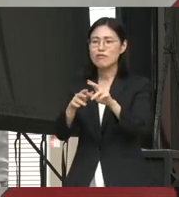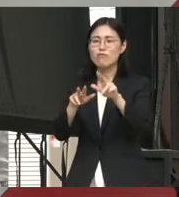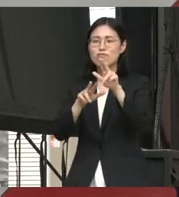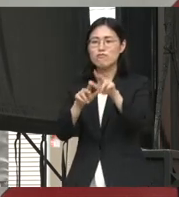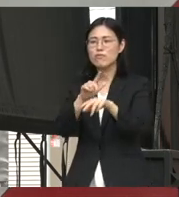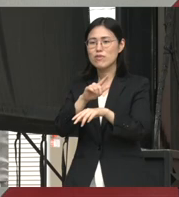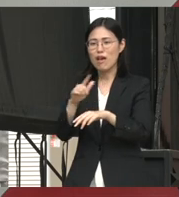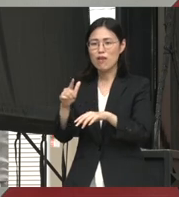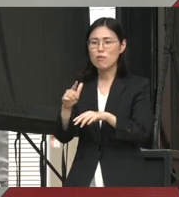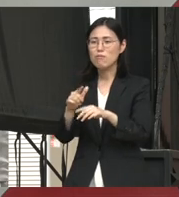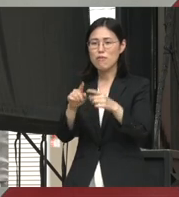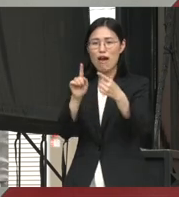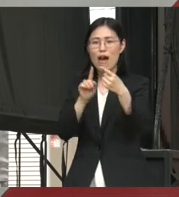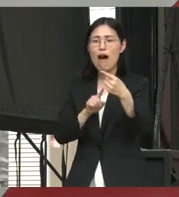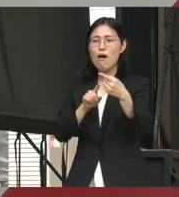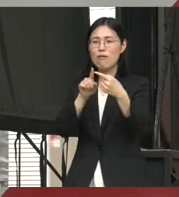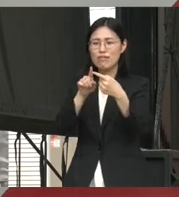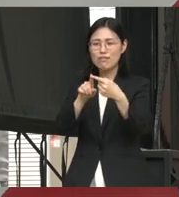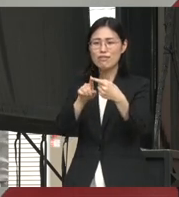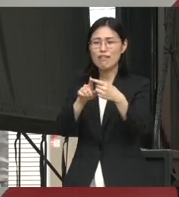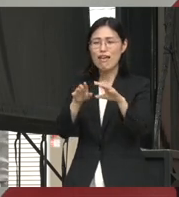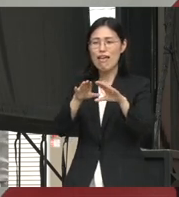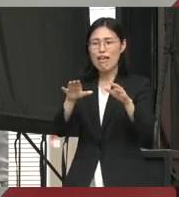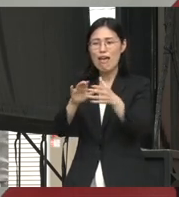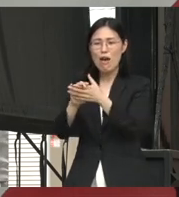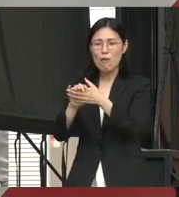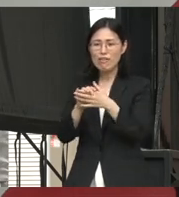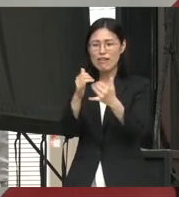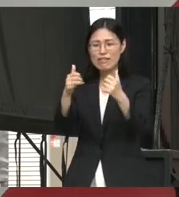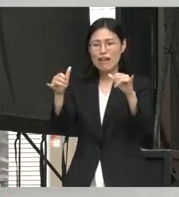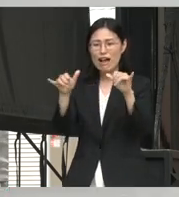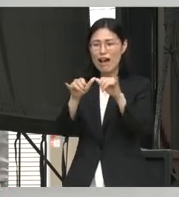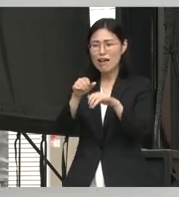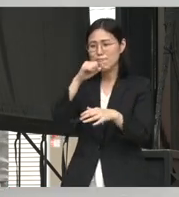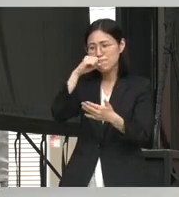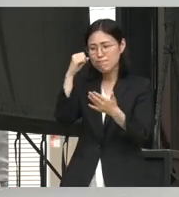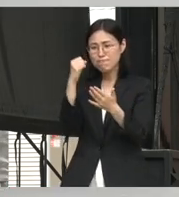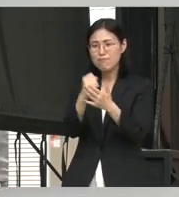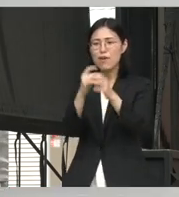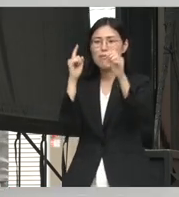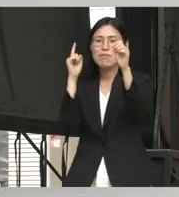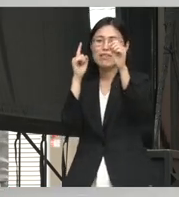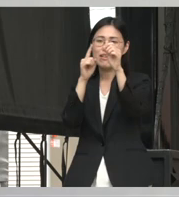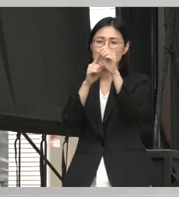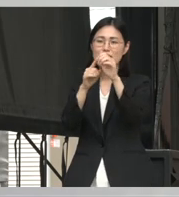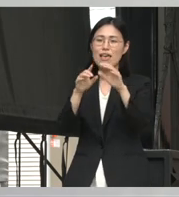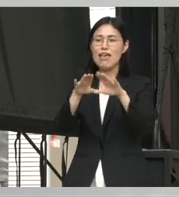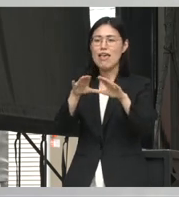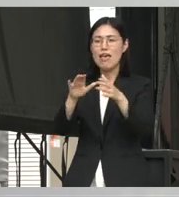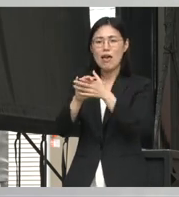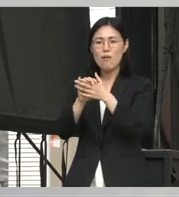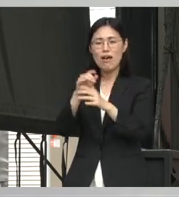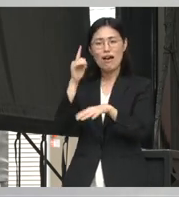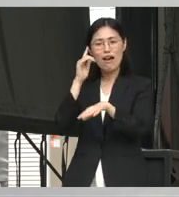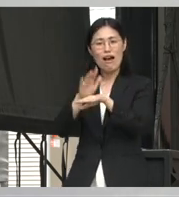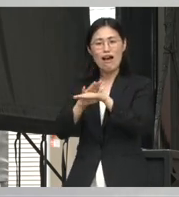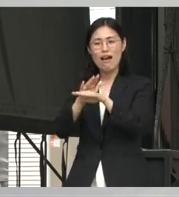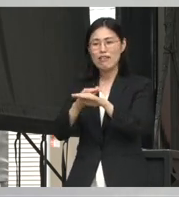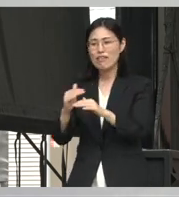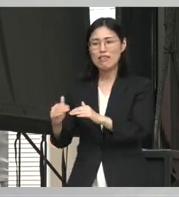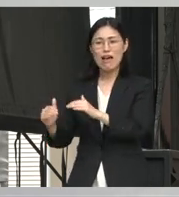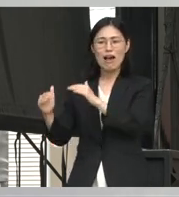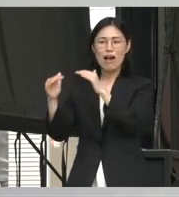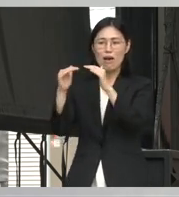み、平和な社会の実現を目指し、平和意識の高揚を目的とした取り組み